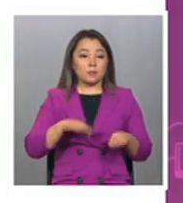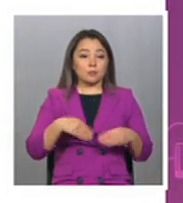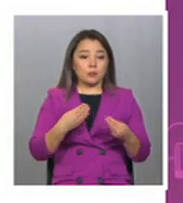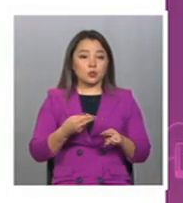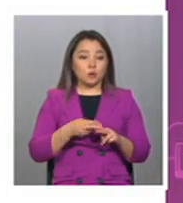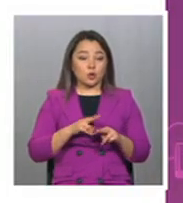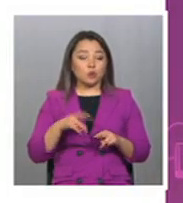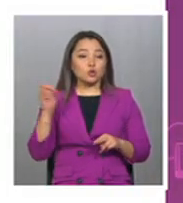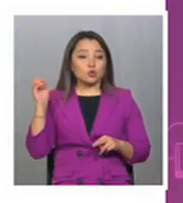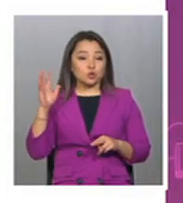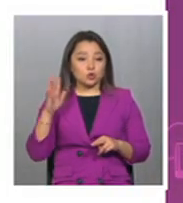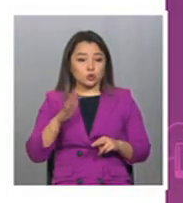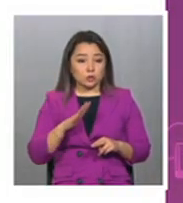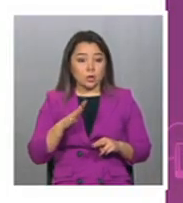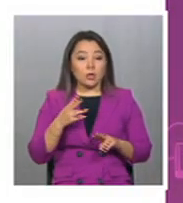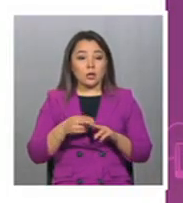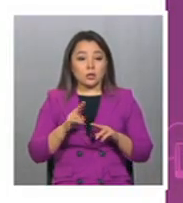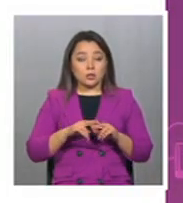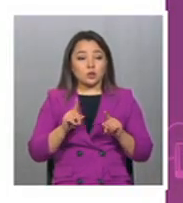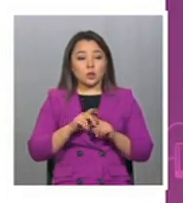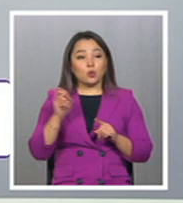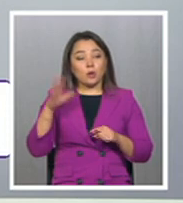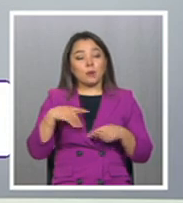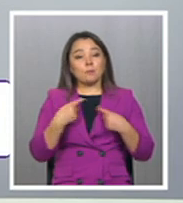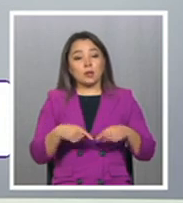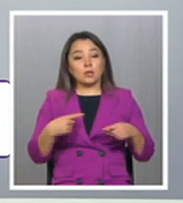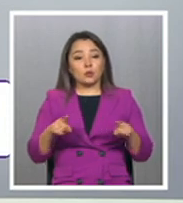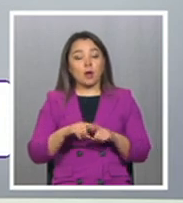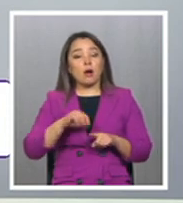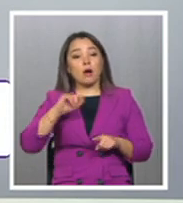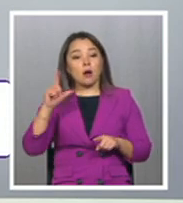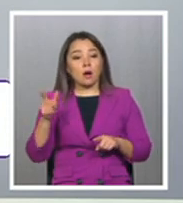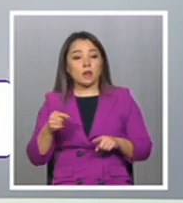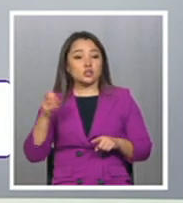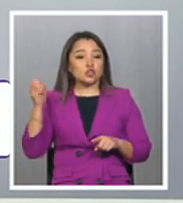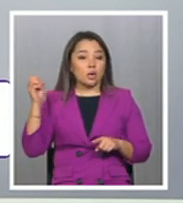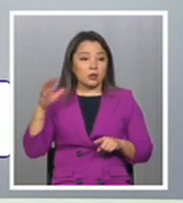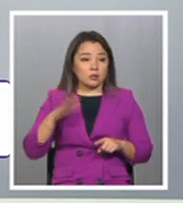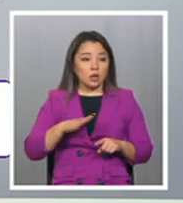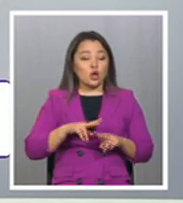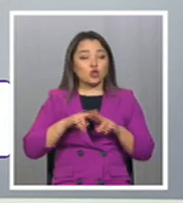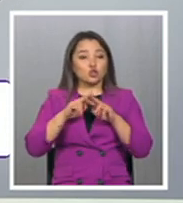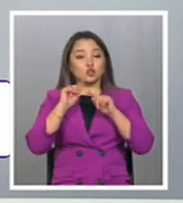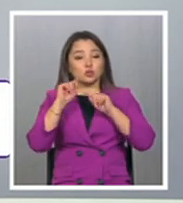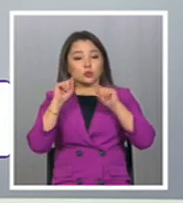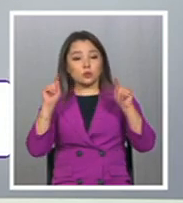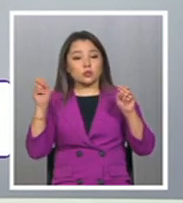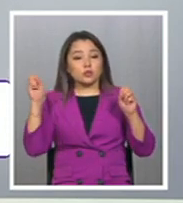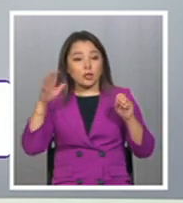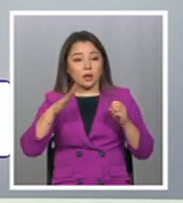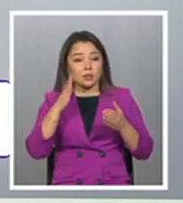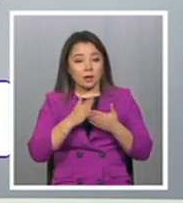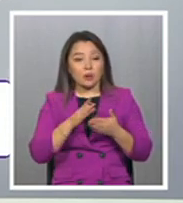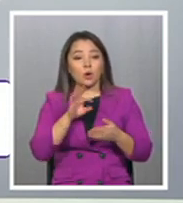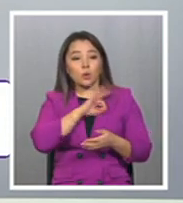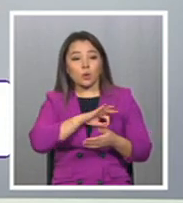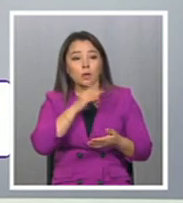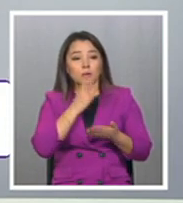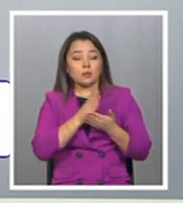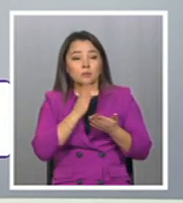күн. Яғни күннен басқа да айдың жарығы, жұлдыздың жарығында қолданамыз.